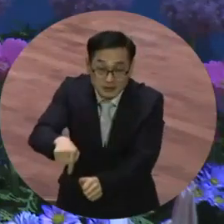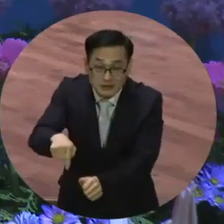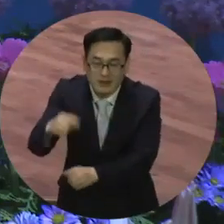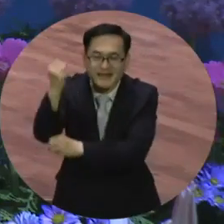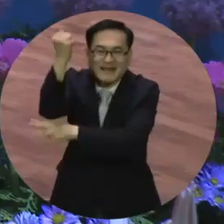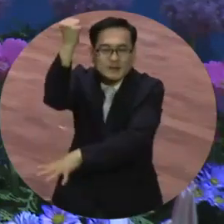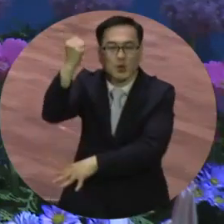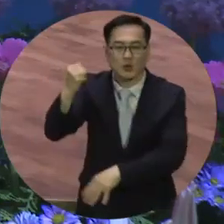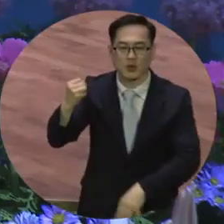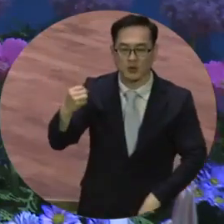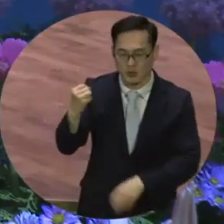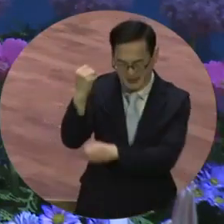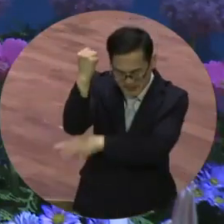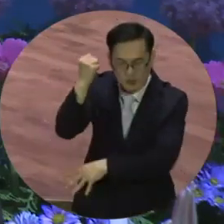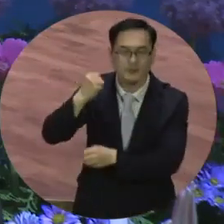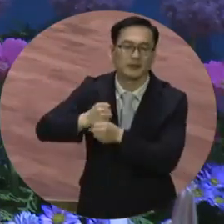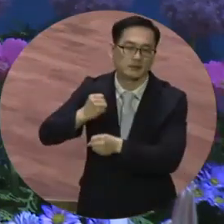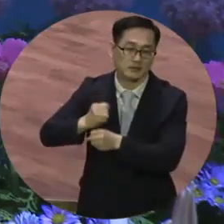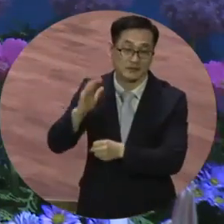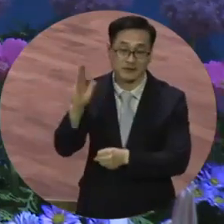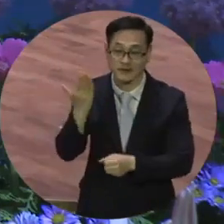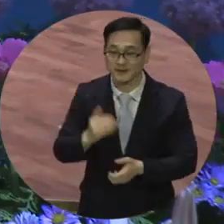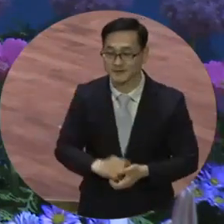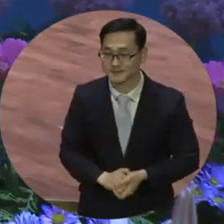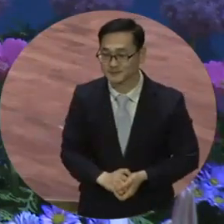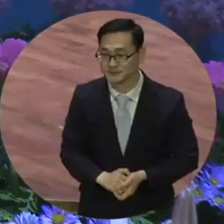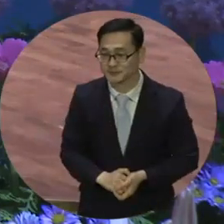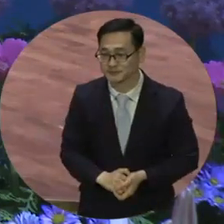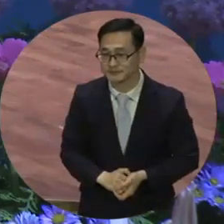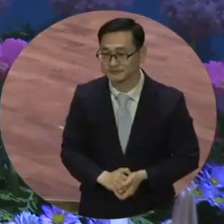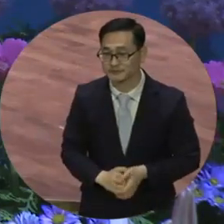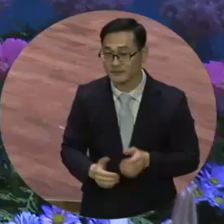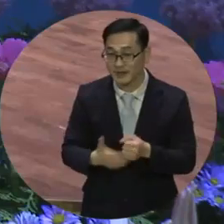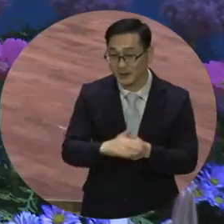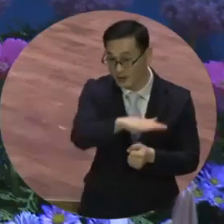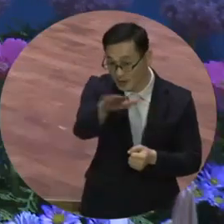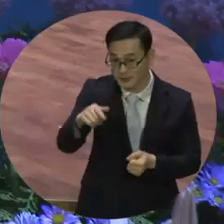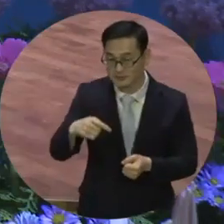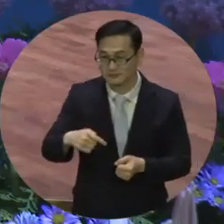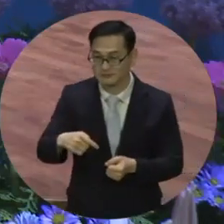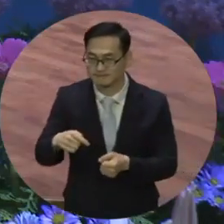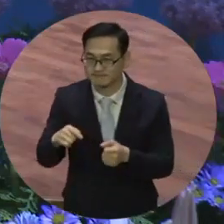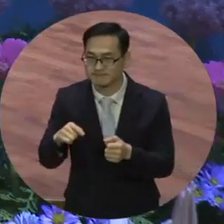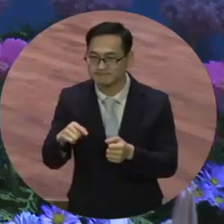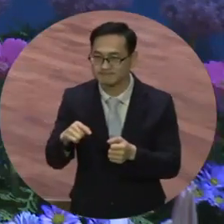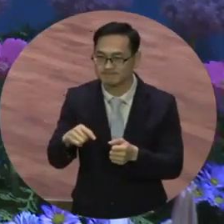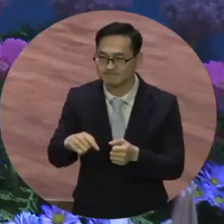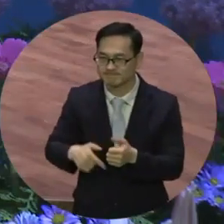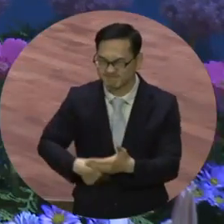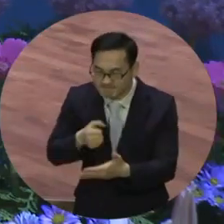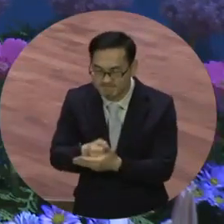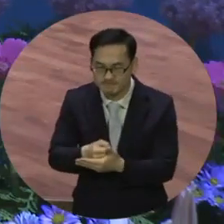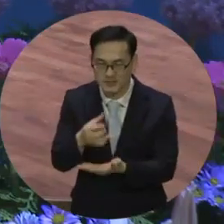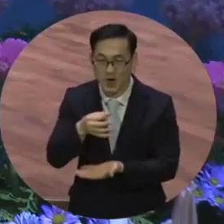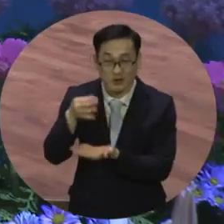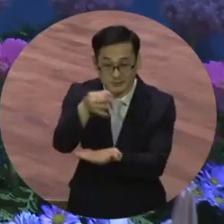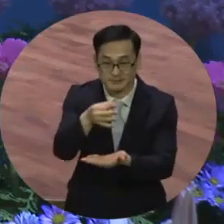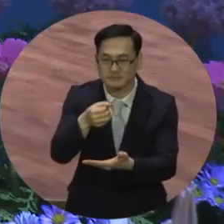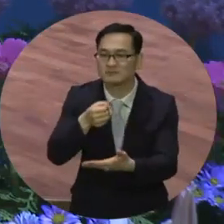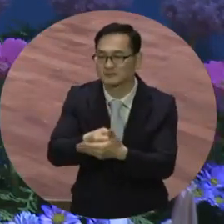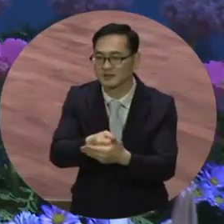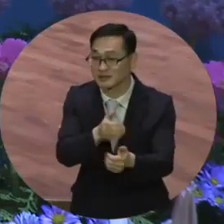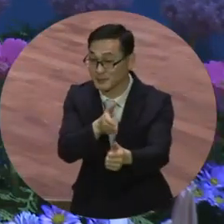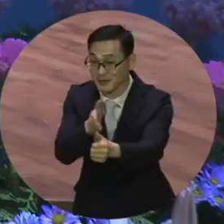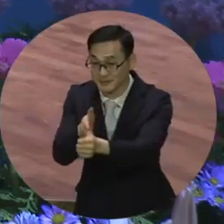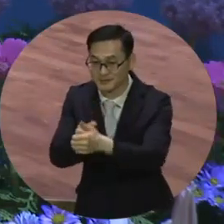여러분이 분명한 영적 의미를 알고 여러분 작정하기를 바랍니다. 그리고 국내외 예원